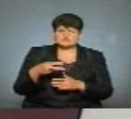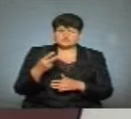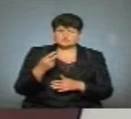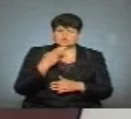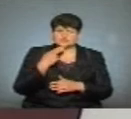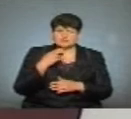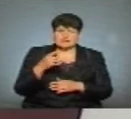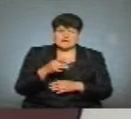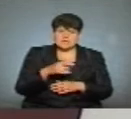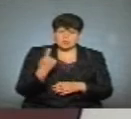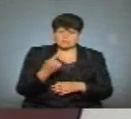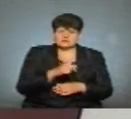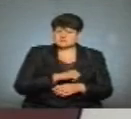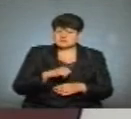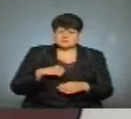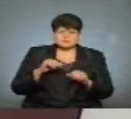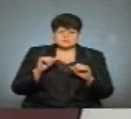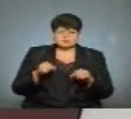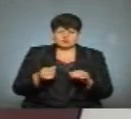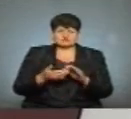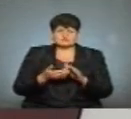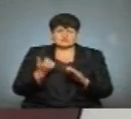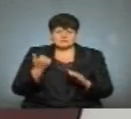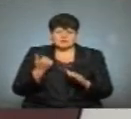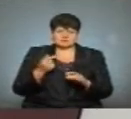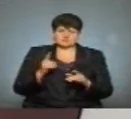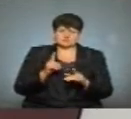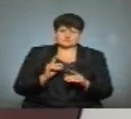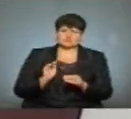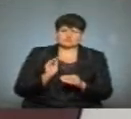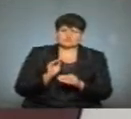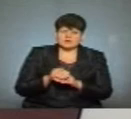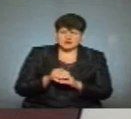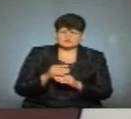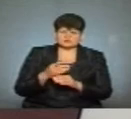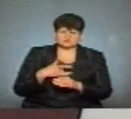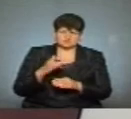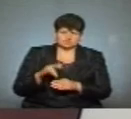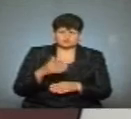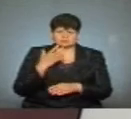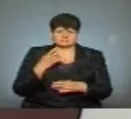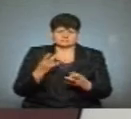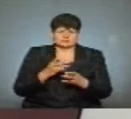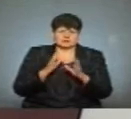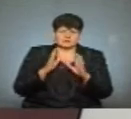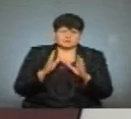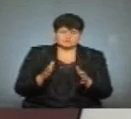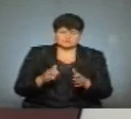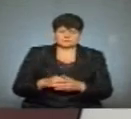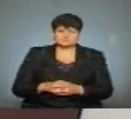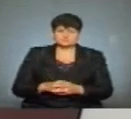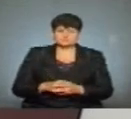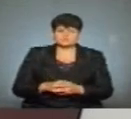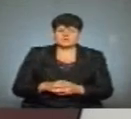червня регіони самі зможуть певні обмеження знімати, а щось додавати, коли це буде потрібно, так сказав прем'єр-міністр Денис